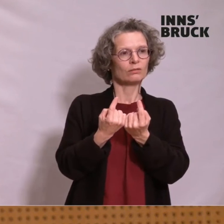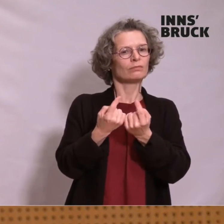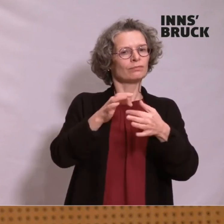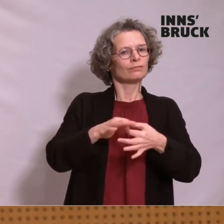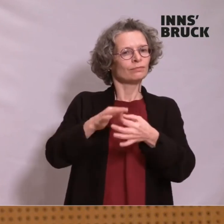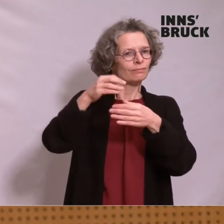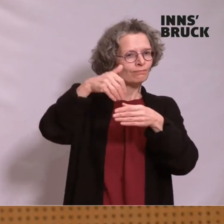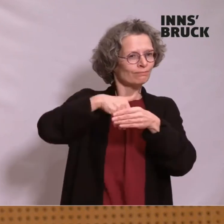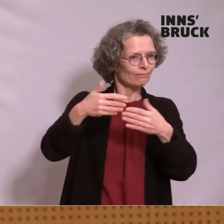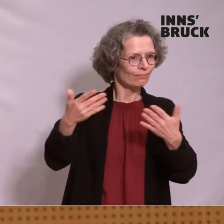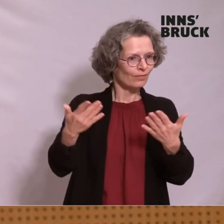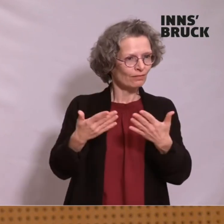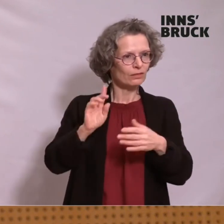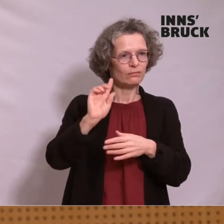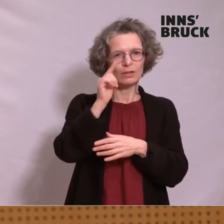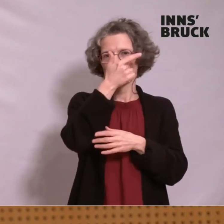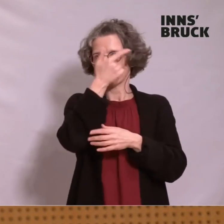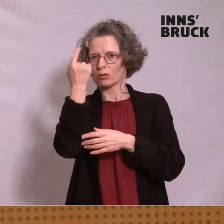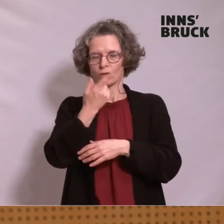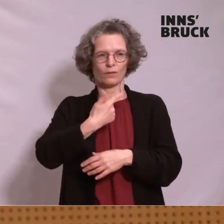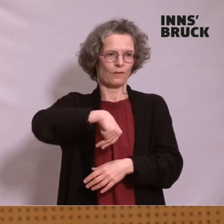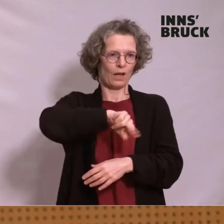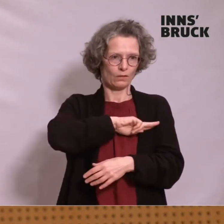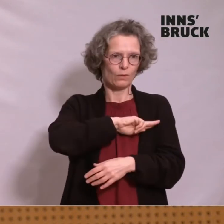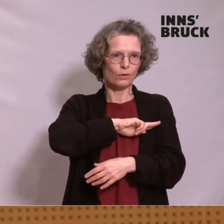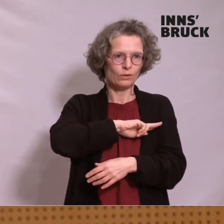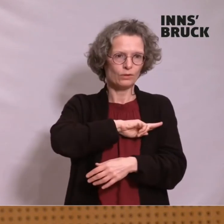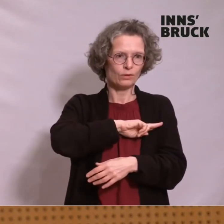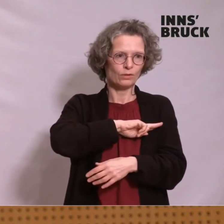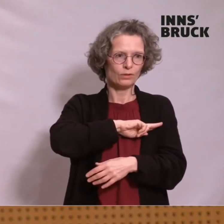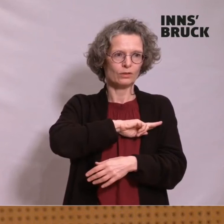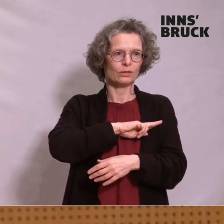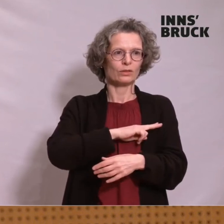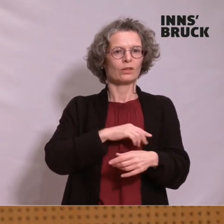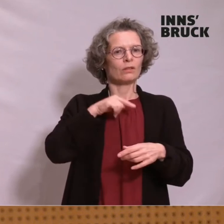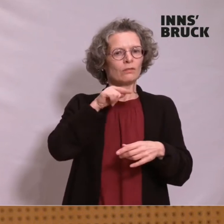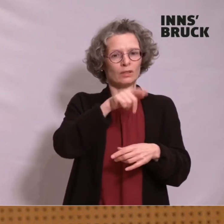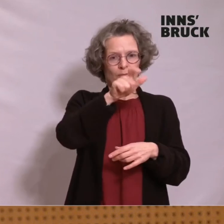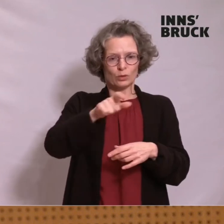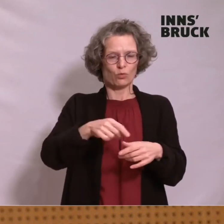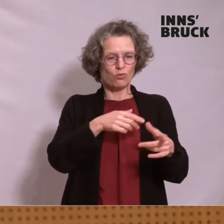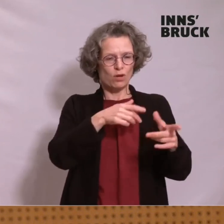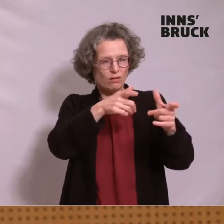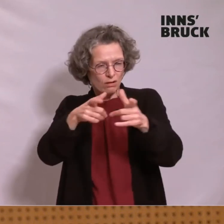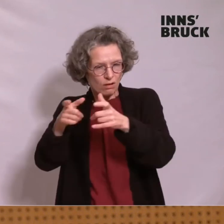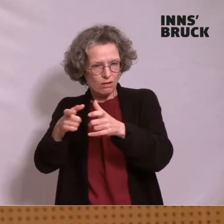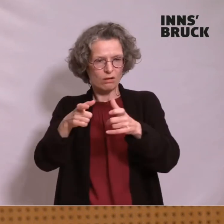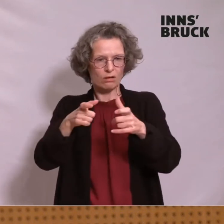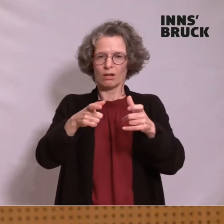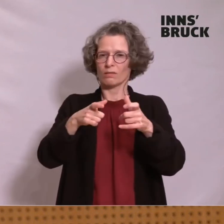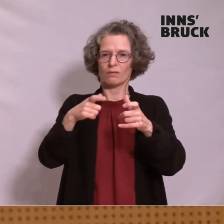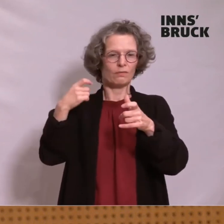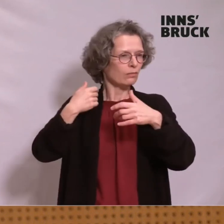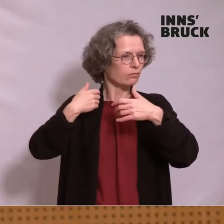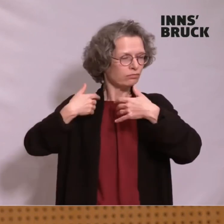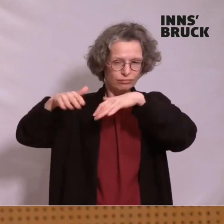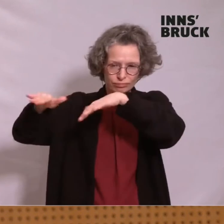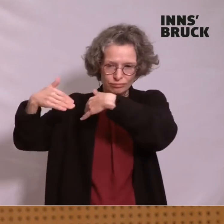ging, unsere menschliche Verantwortung für die durch Krieg vertriebenen Menschen im Rahmen unserer